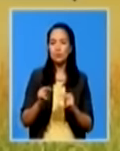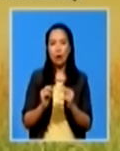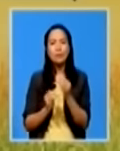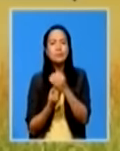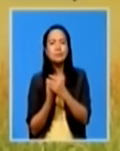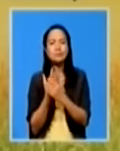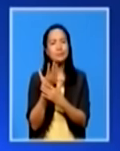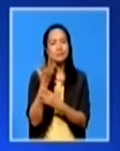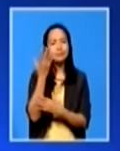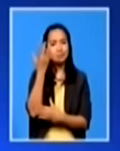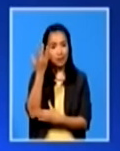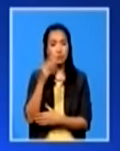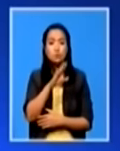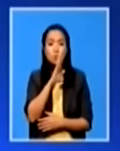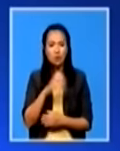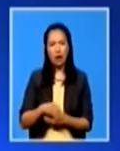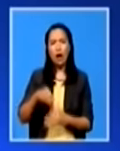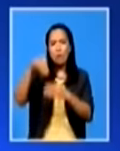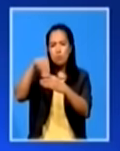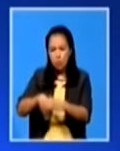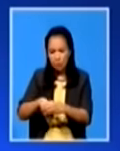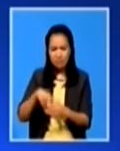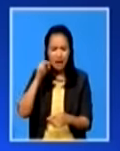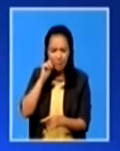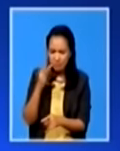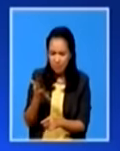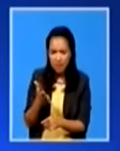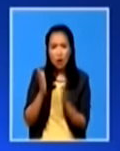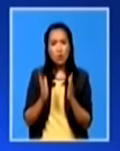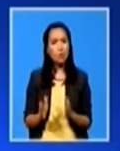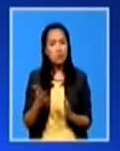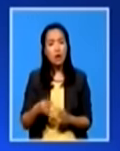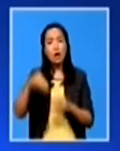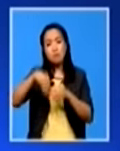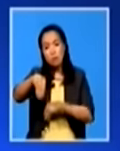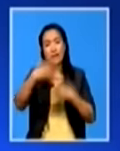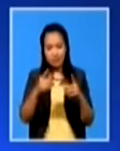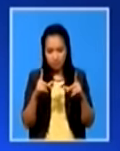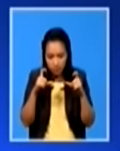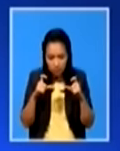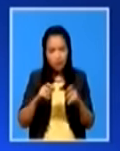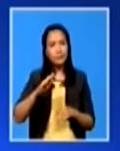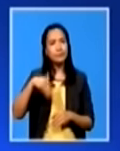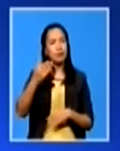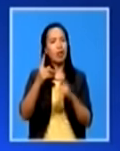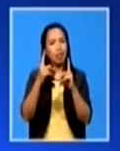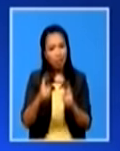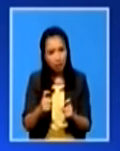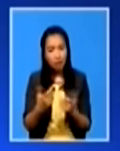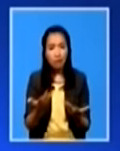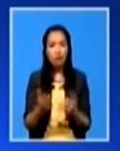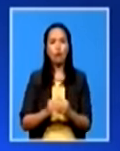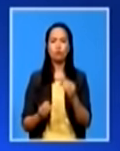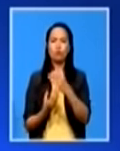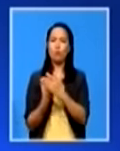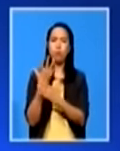ริญเติบโตได้ถ้าไว้ปลูกในพื้นที่ที่ไม่มีน้ำไม่มีคนปลูกเสร็จถ่ายรูปเสร็จมันก็ตายหมดนะครับเพราะนั้นต้นไม้ที่จะเจริญเติ